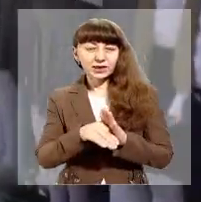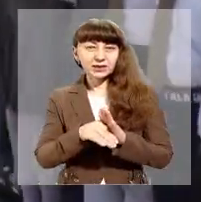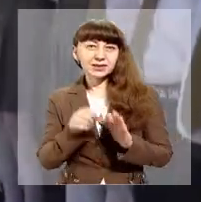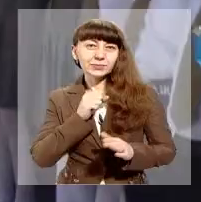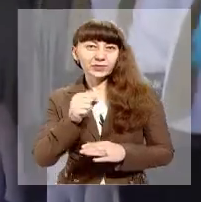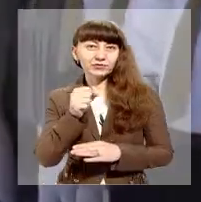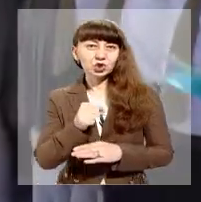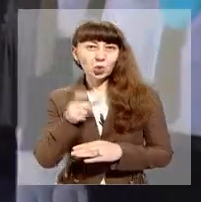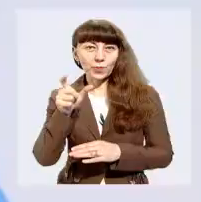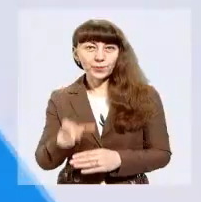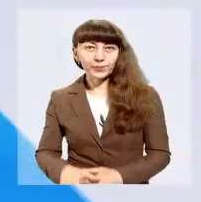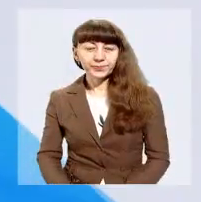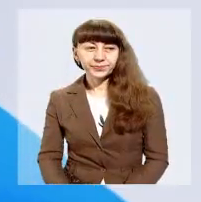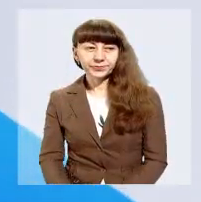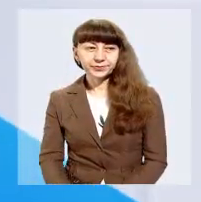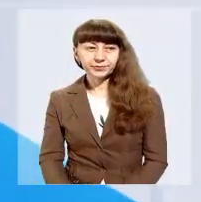автором.